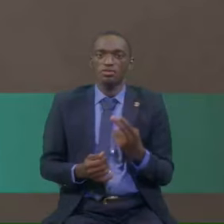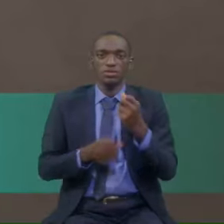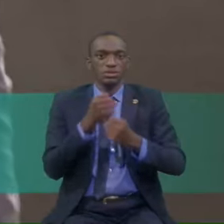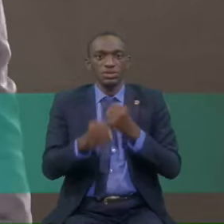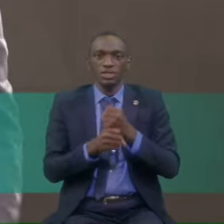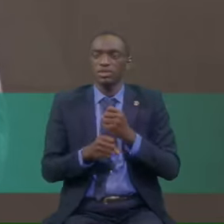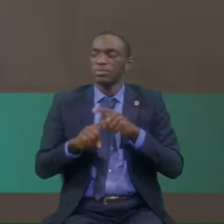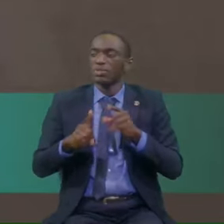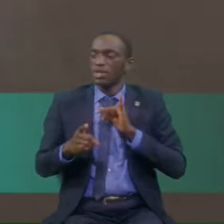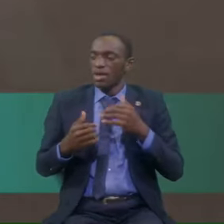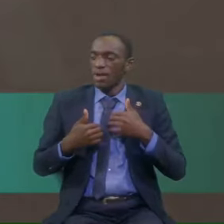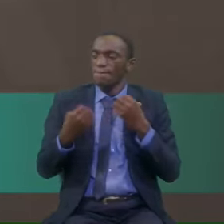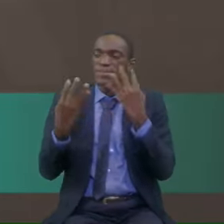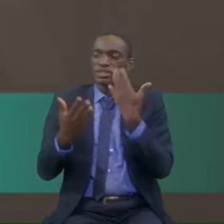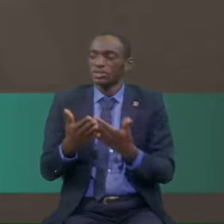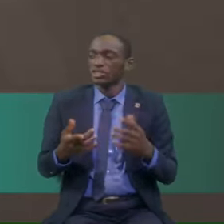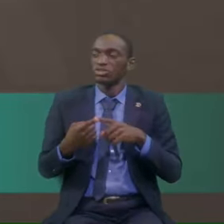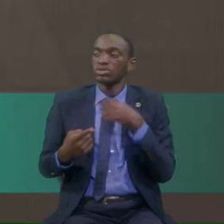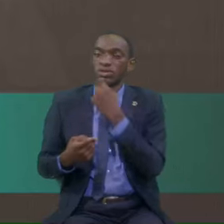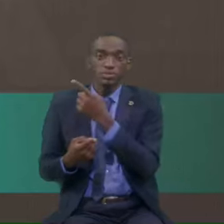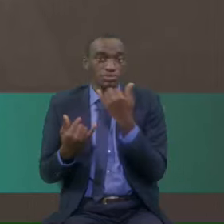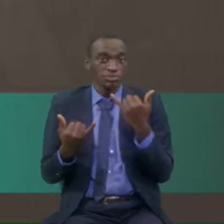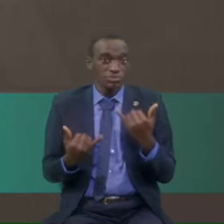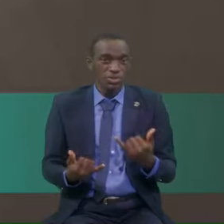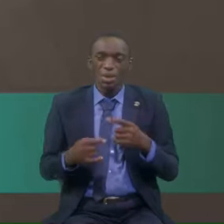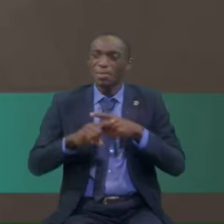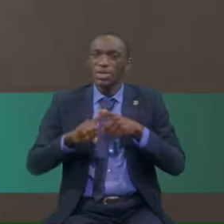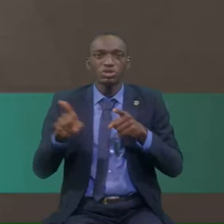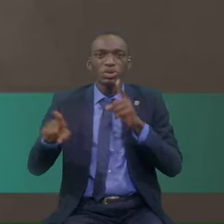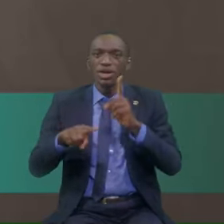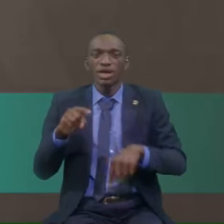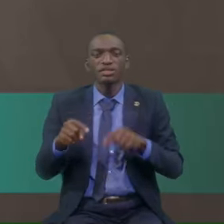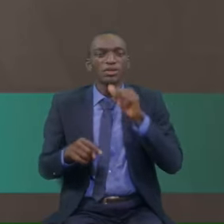j'ai encore beaucoup de choses à vous dire. Mais vous ne pouvez pas les porter maintenant.